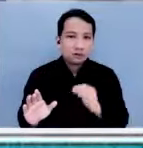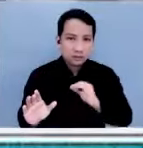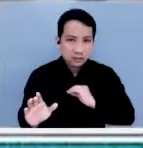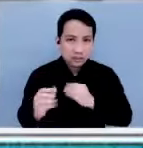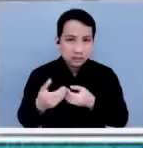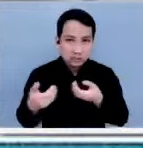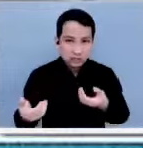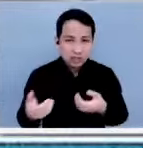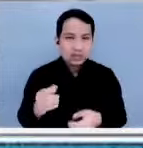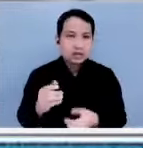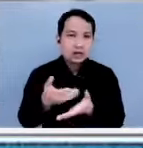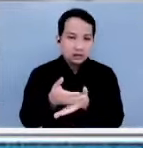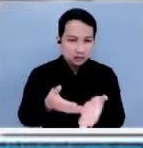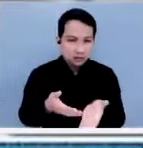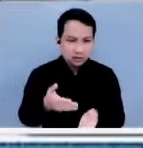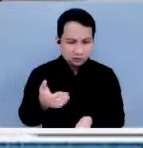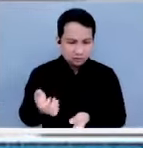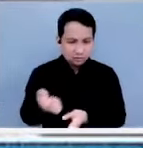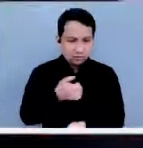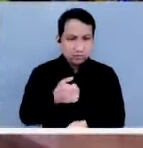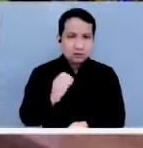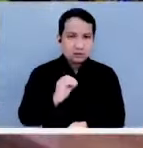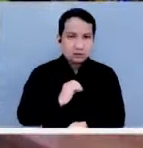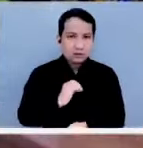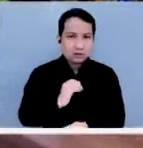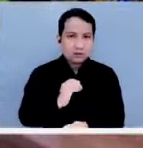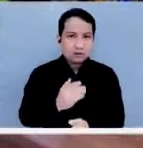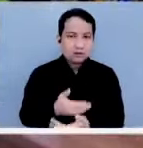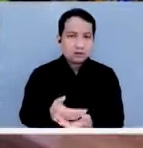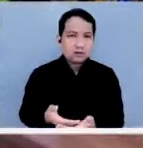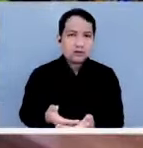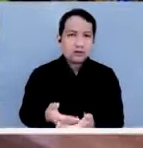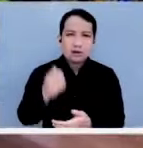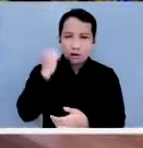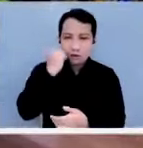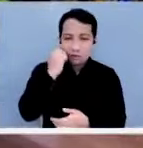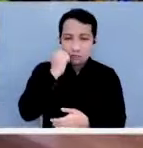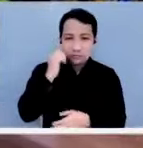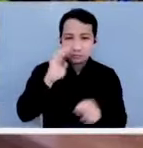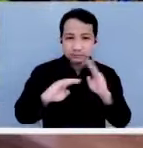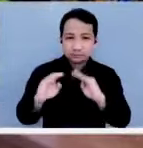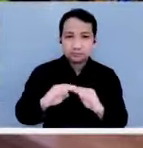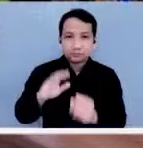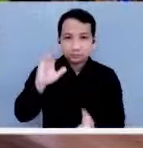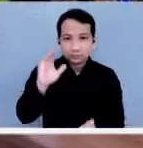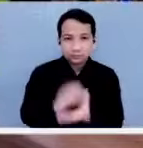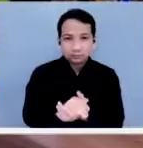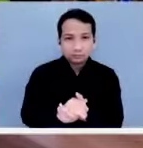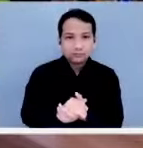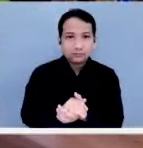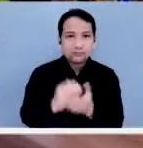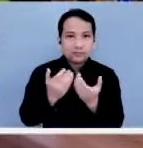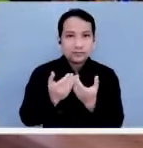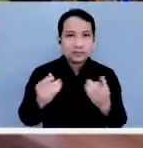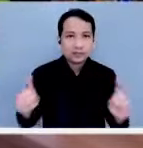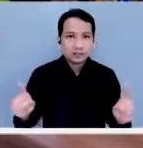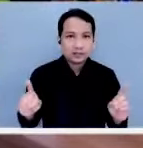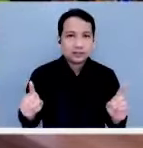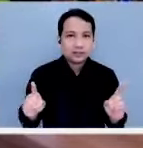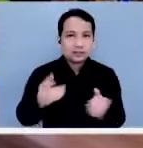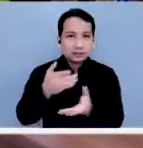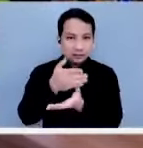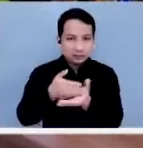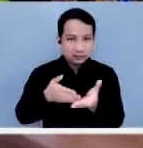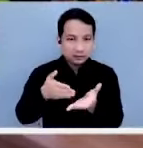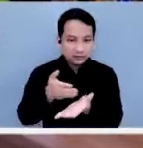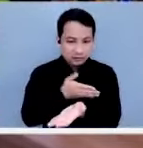yan. Bakit mo hahatakin yung sasakyan? Isa sa madalas na problema ng mag-asawang naghihiwalay, ang hatian sa property